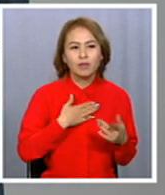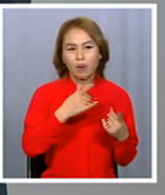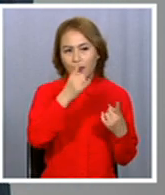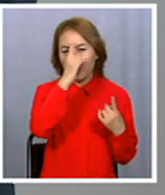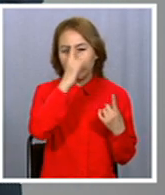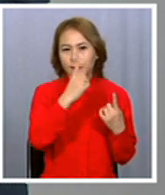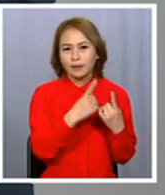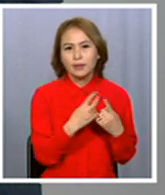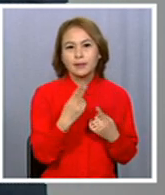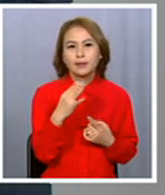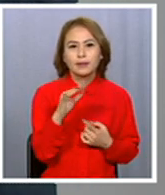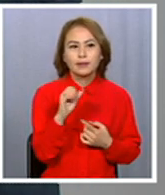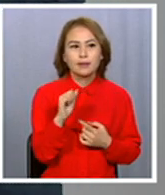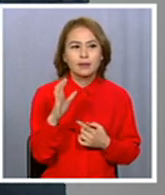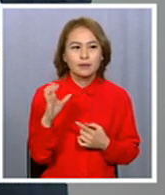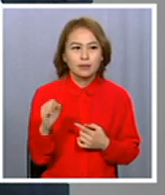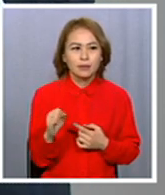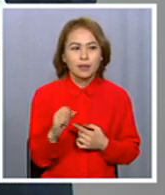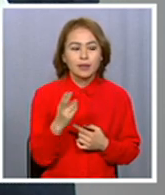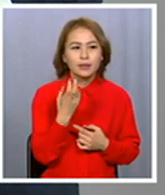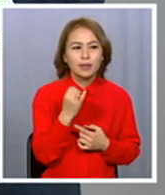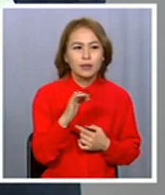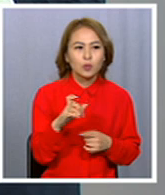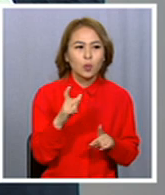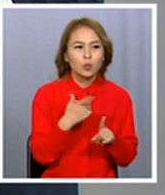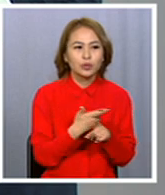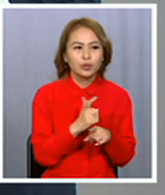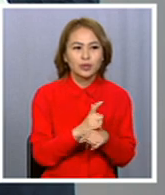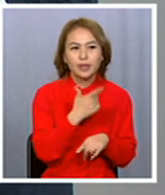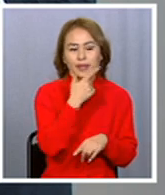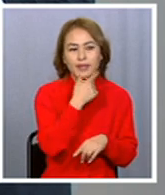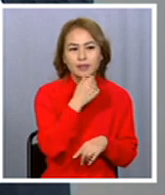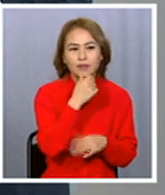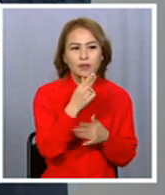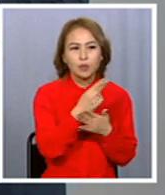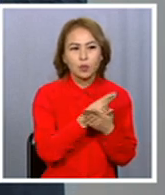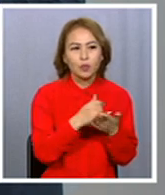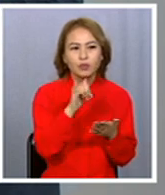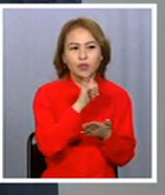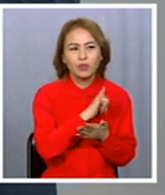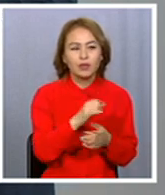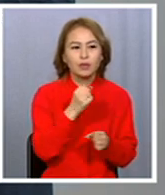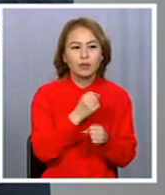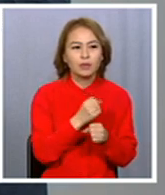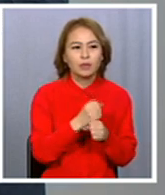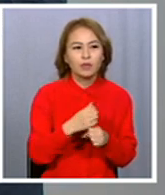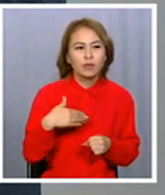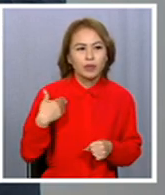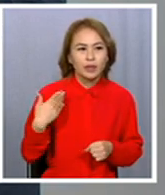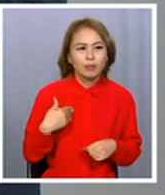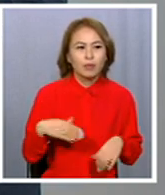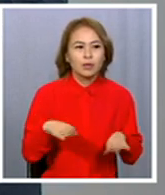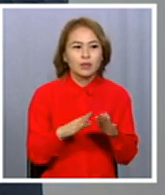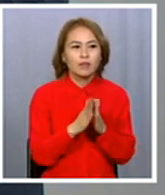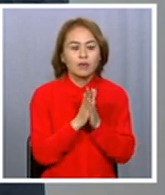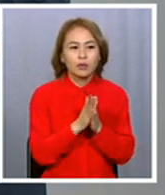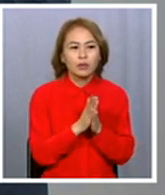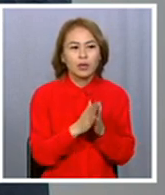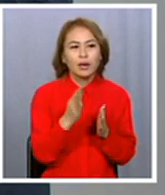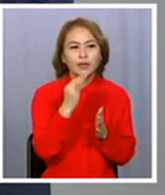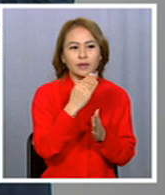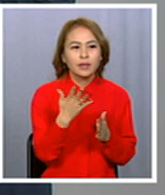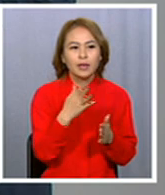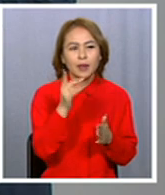моего одноклассника Диаса. Диас очень красиво рисует. У него фрукты так и просятся в рот.